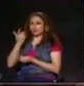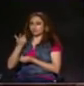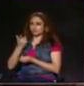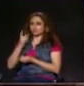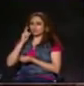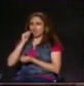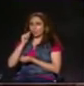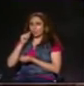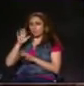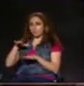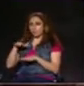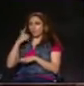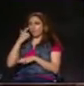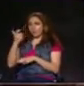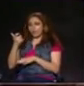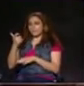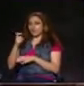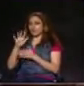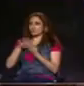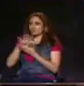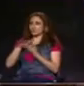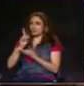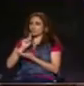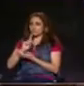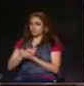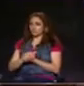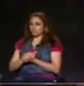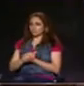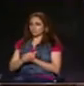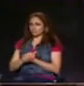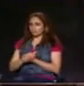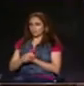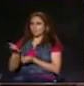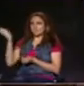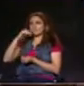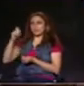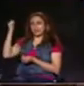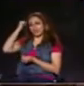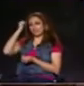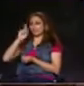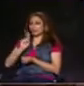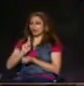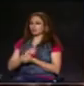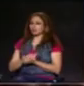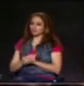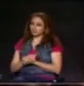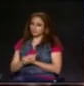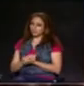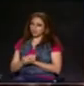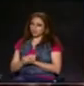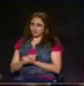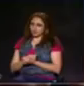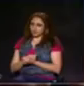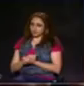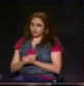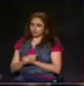موجودين ياخد باله قوي من الحتة دي، لانه مش هيستحمل ندمه فيها بجد. ويتمنى ان هم يرجعوا